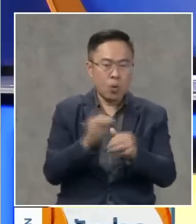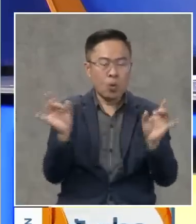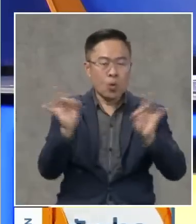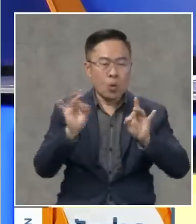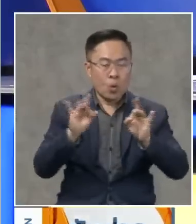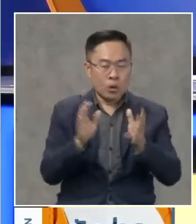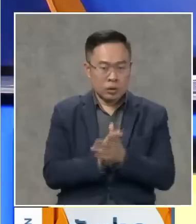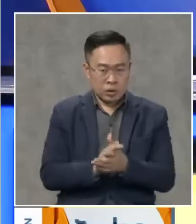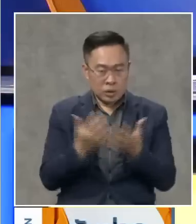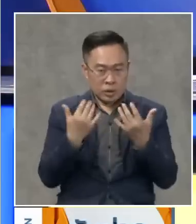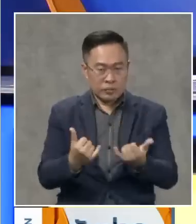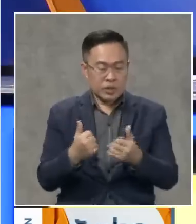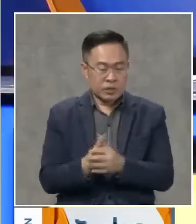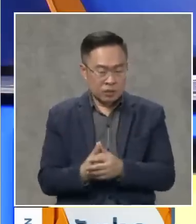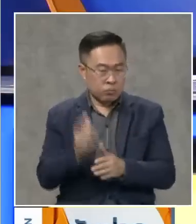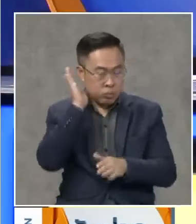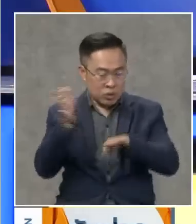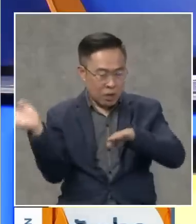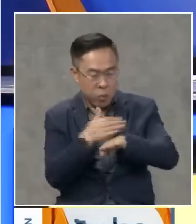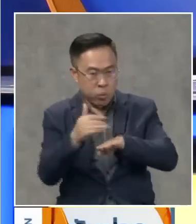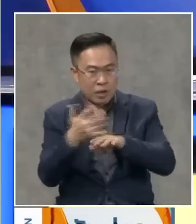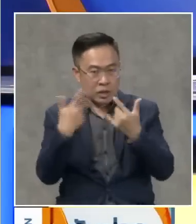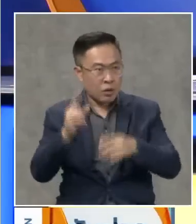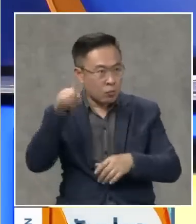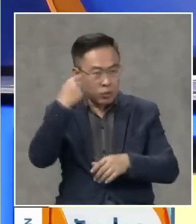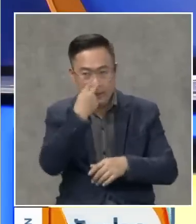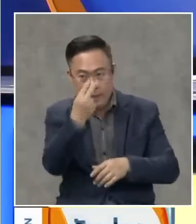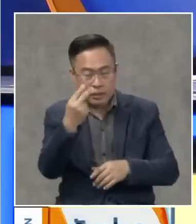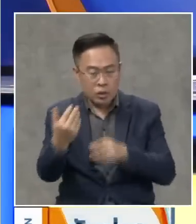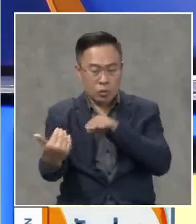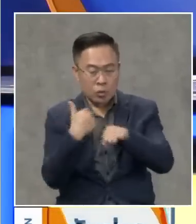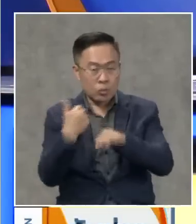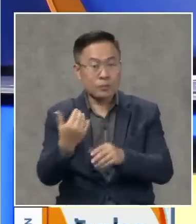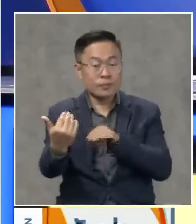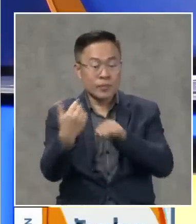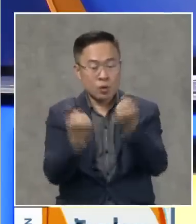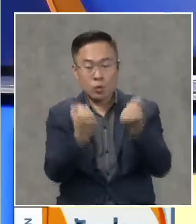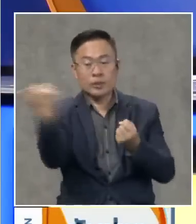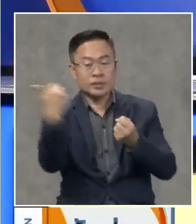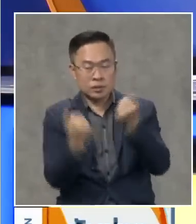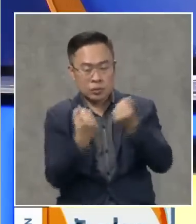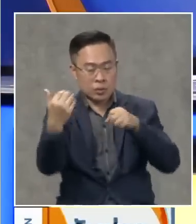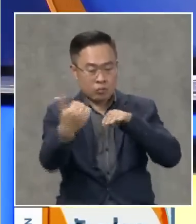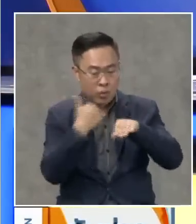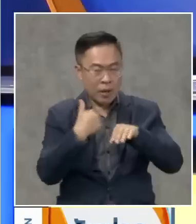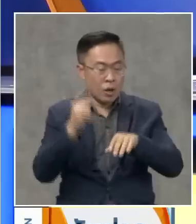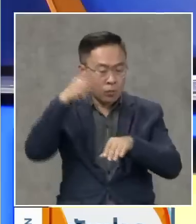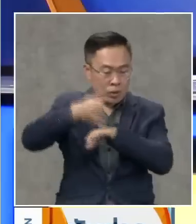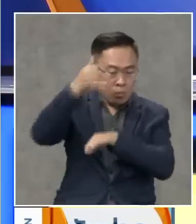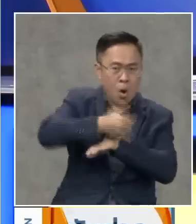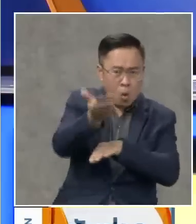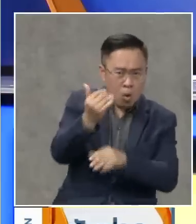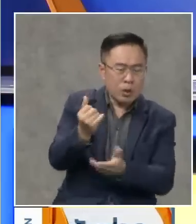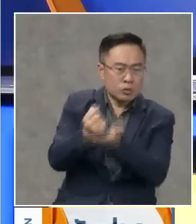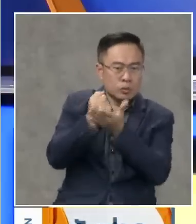รีบกระโดดลงจากรถนะคะแล้วก็ขอให้พลเมืองดีเข้ามาช่วยเหลือได้อย่างทันท่วงทีเลยนะคะล่าสุดเนี่ยมีการเปิดเผยคลิปออกมาด้ว